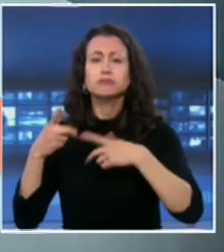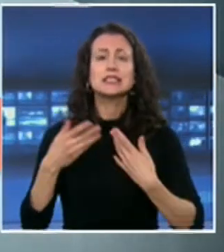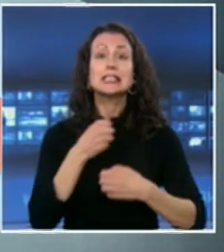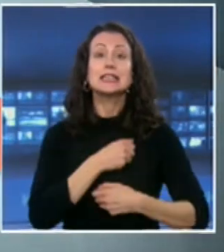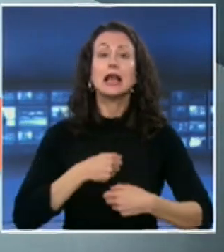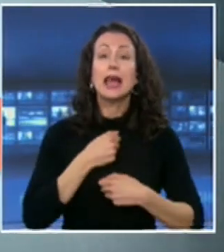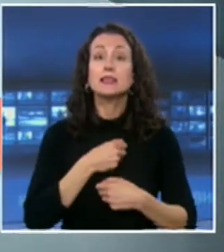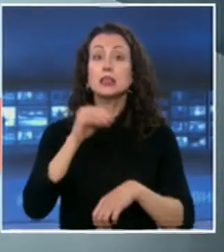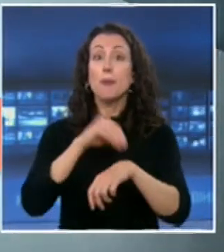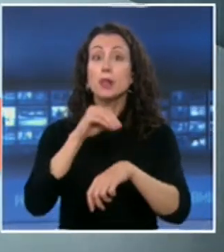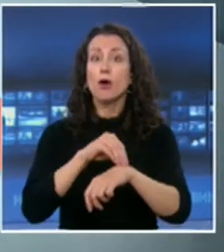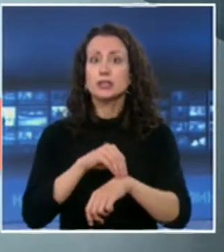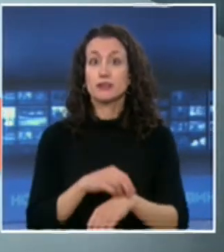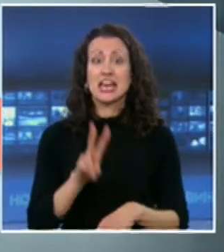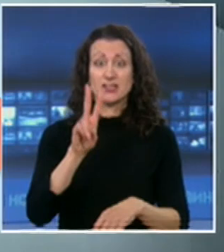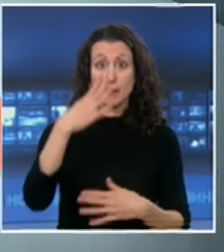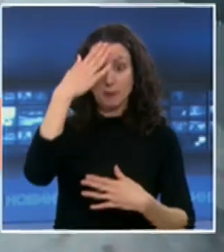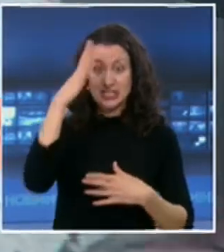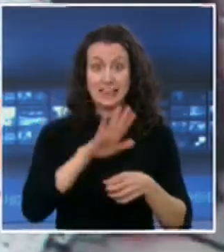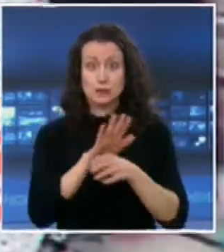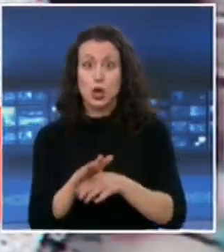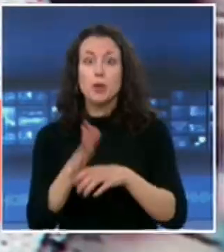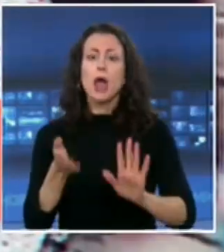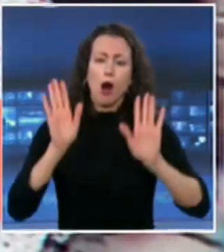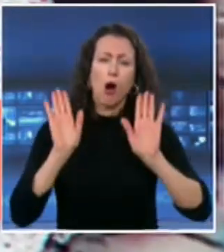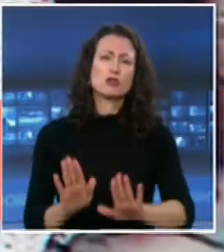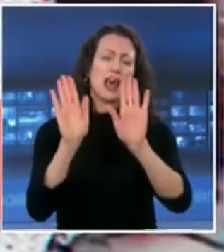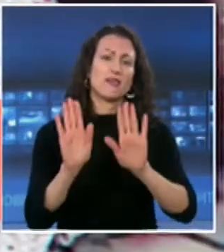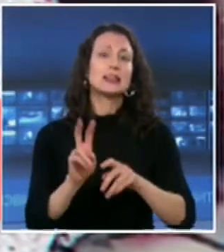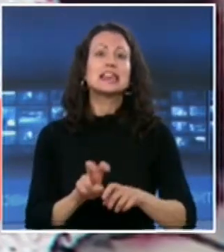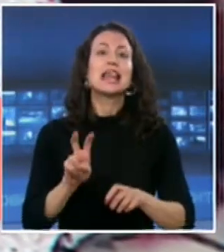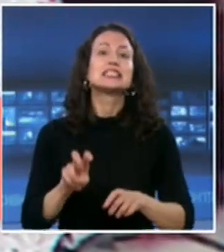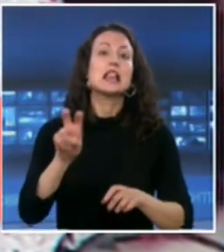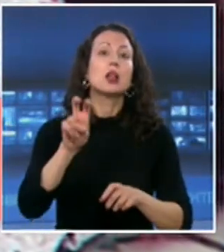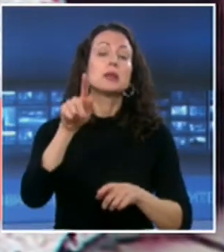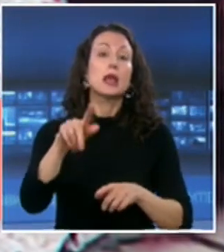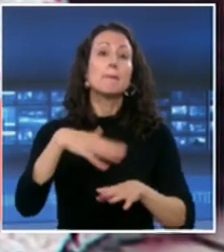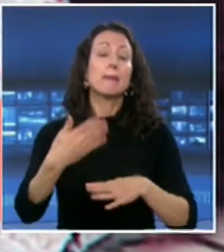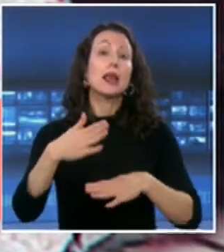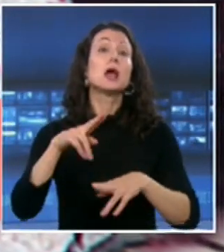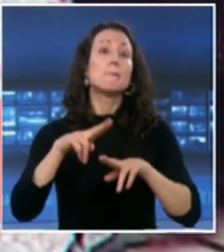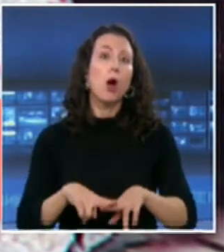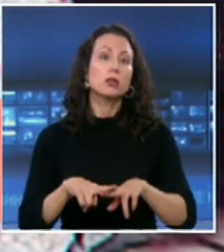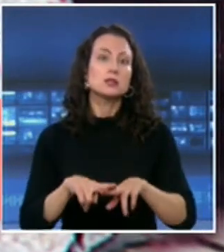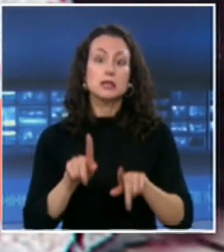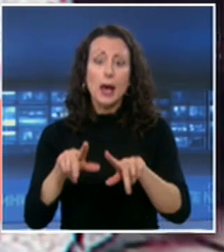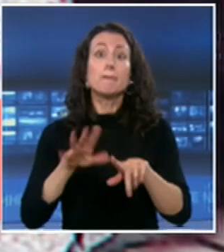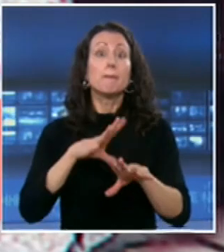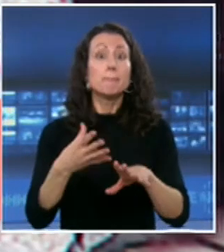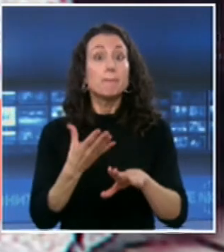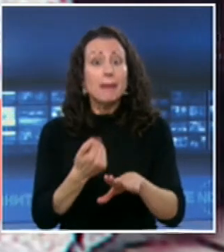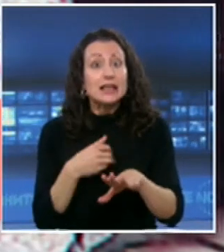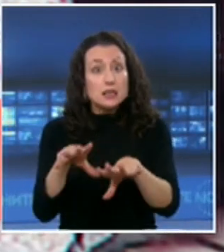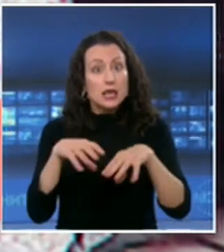да чакат 2 часа на стълбите пред болницата, преди да бъдат приети. Малко по-късно починаха.